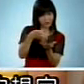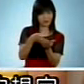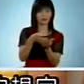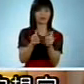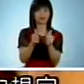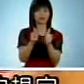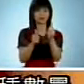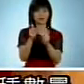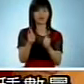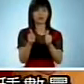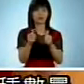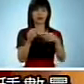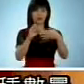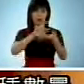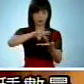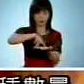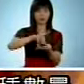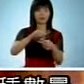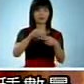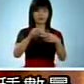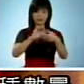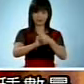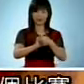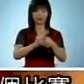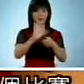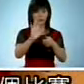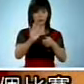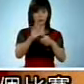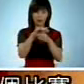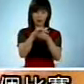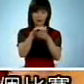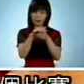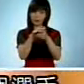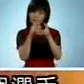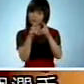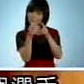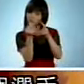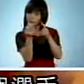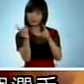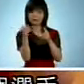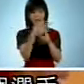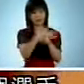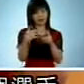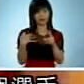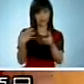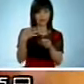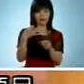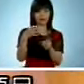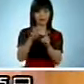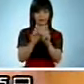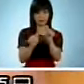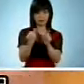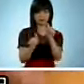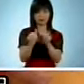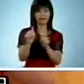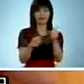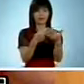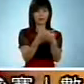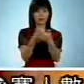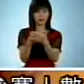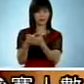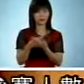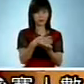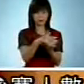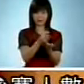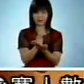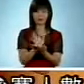他们有蛮严格的规定，必须报名到某一种数量、哦、他才能够去办这个比赛、哦、不会说只有几个选手他也办这个项目，每一个项目